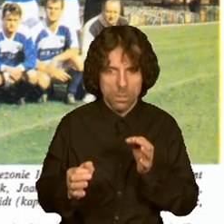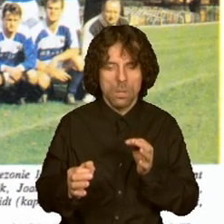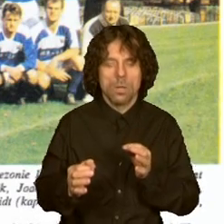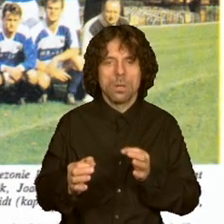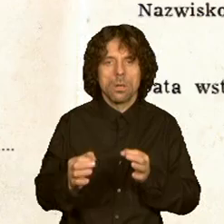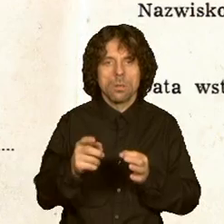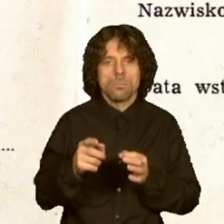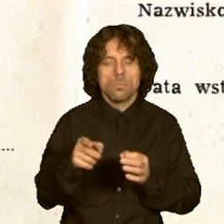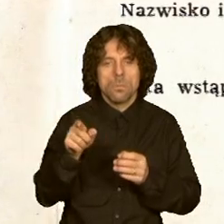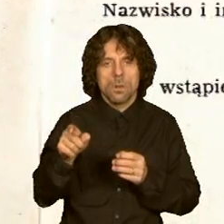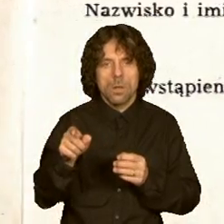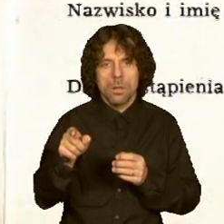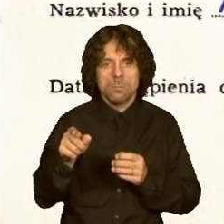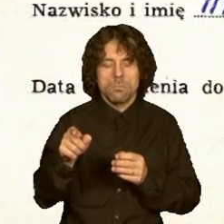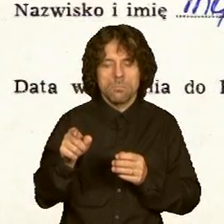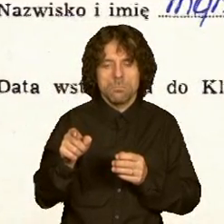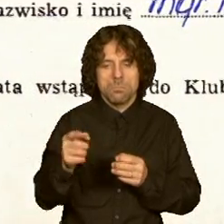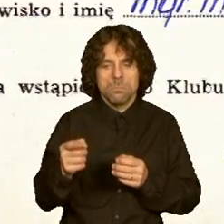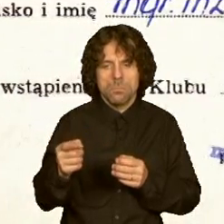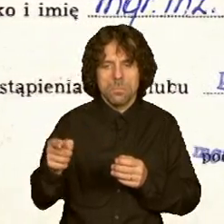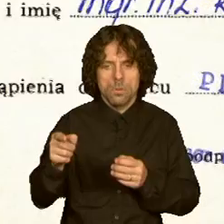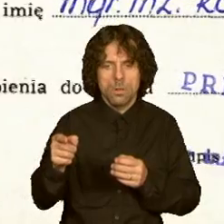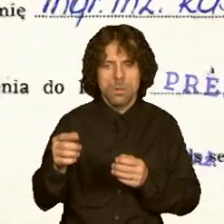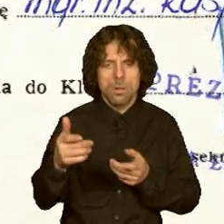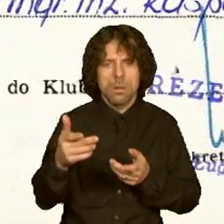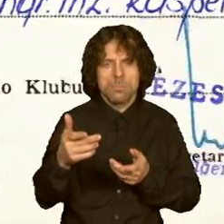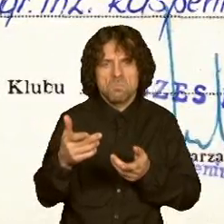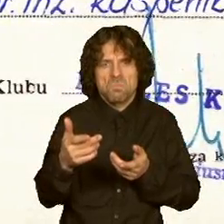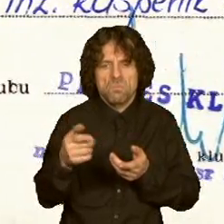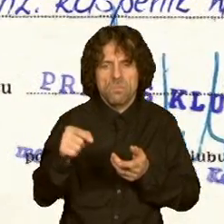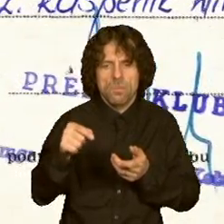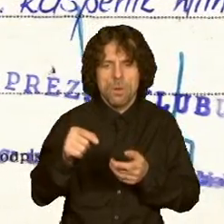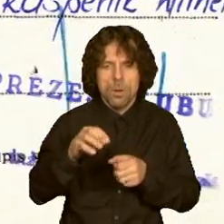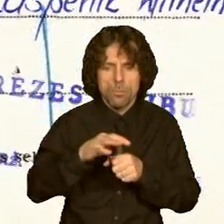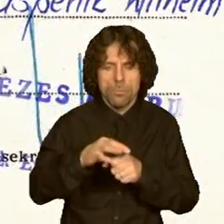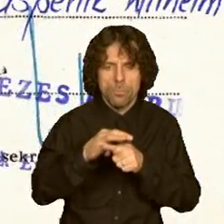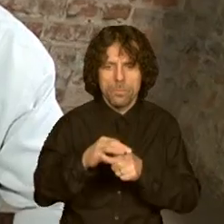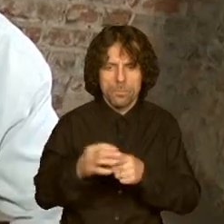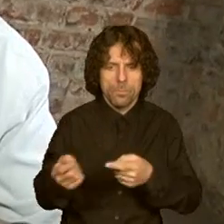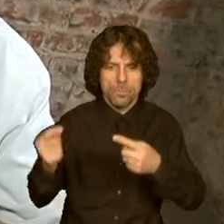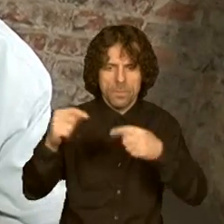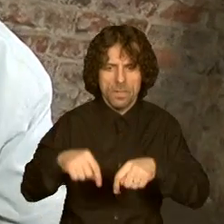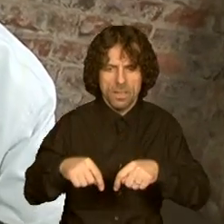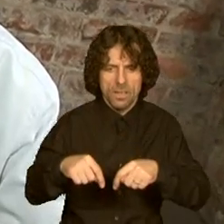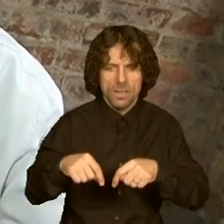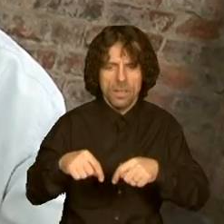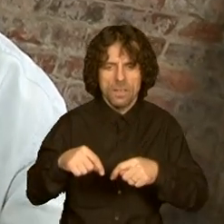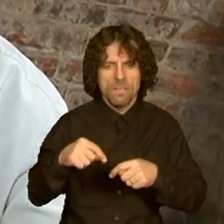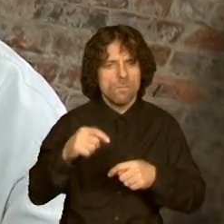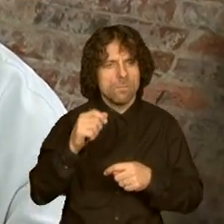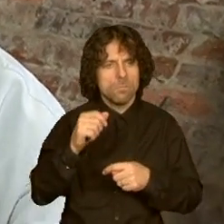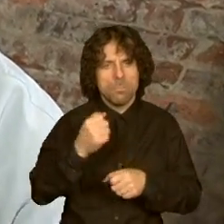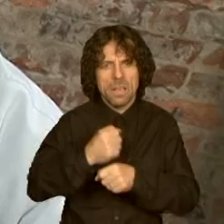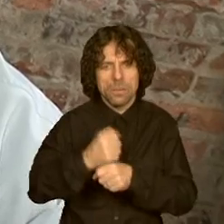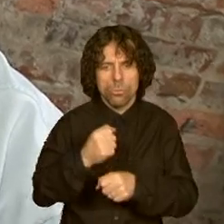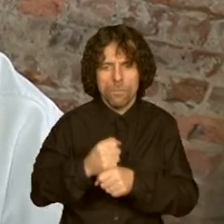po 90, już był, spotkałem go. No i prowadził go, oczywiście o lasce był, prowadził go pracownik, ode mnie